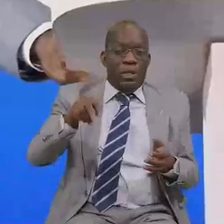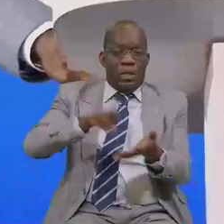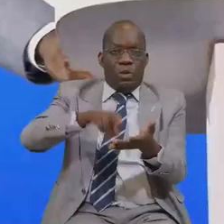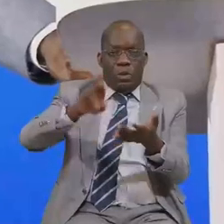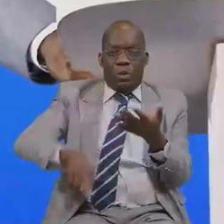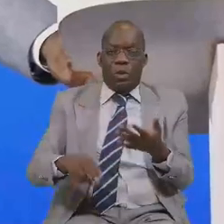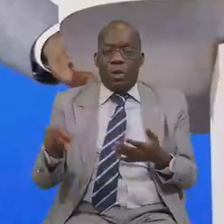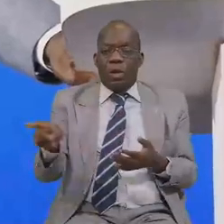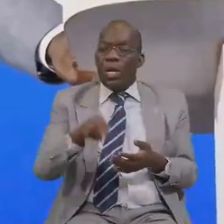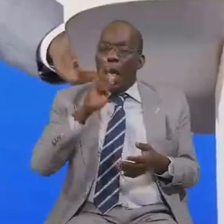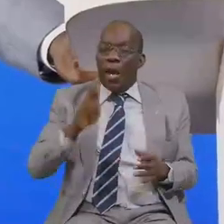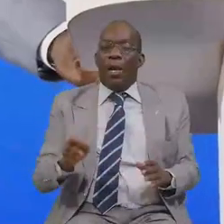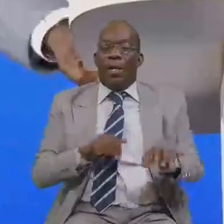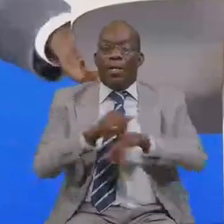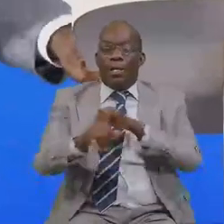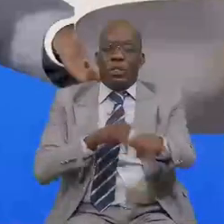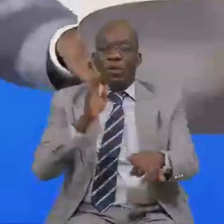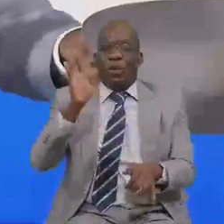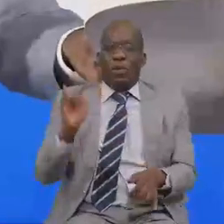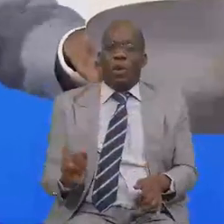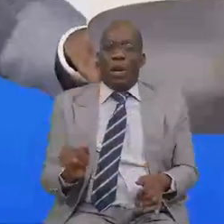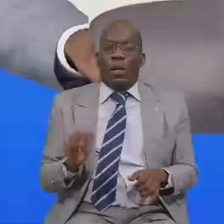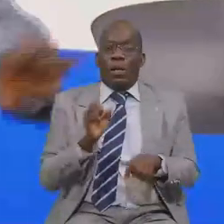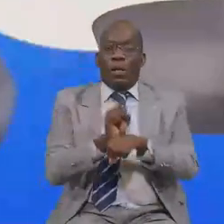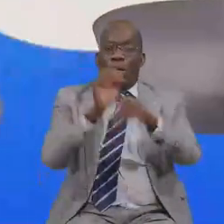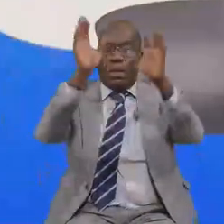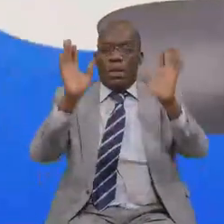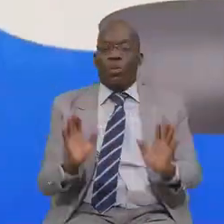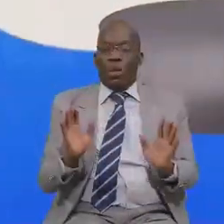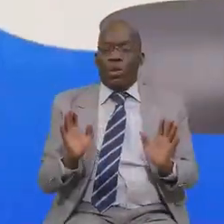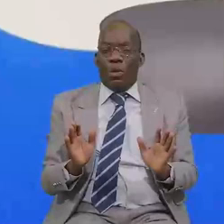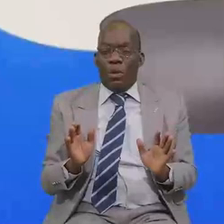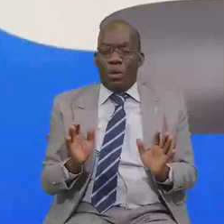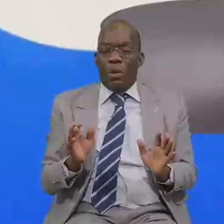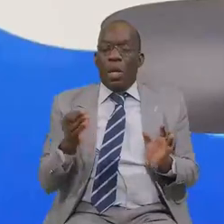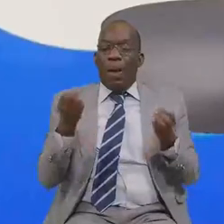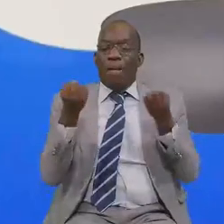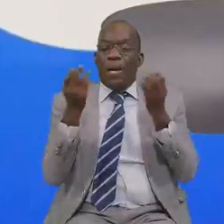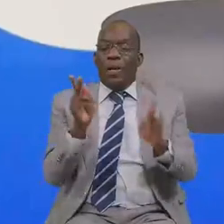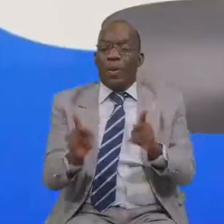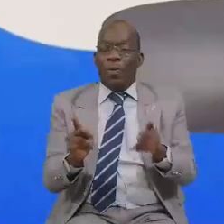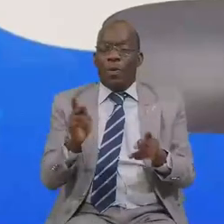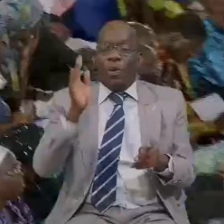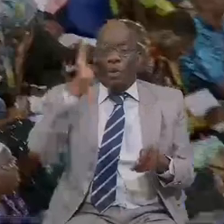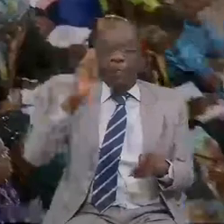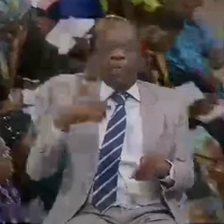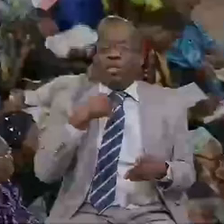par les miracles. Plusieurs me diront en ce jour-là, n'avons-nous pas